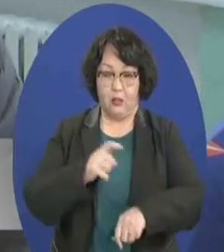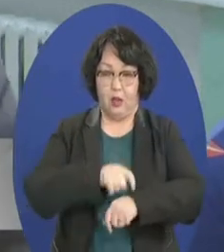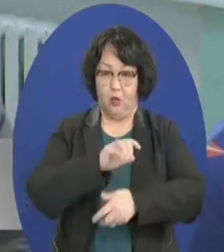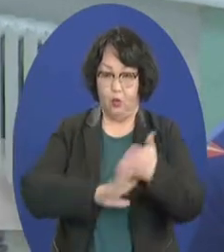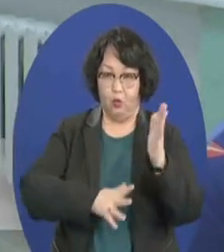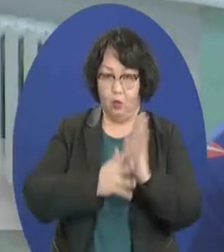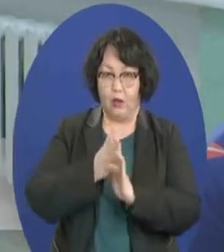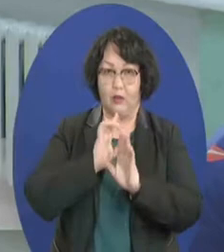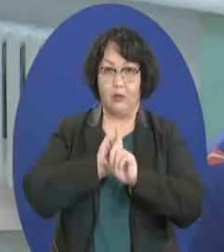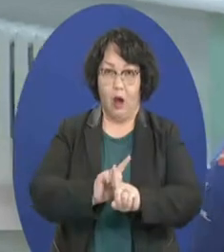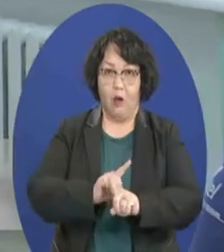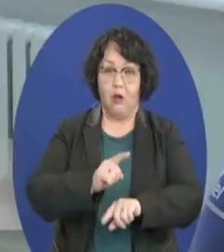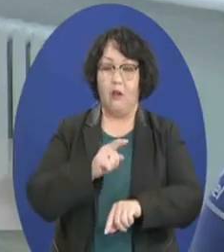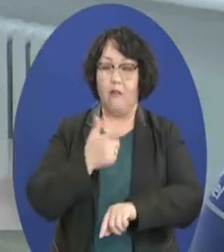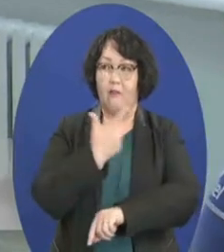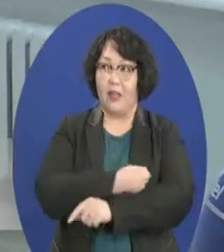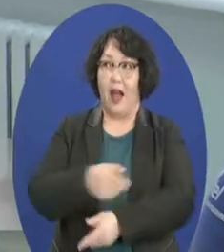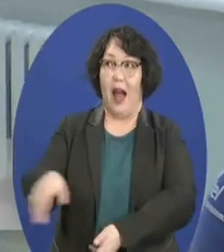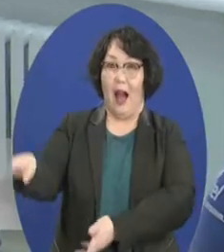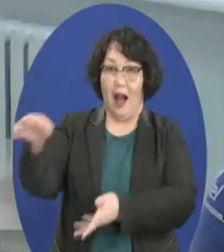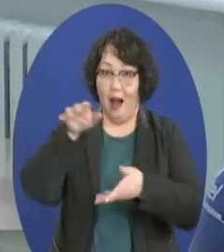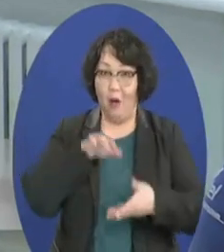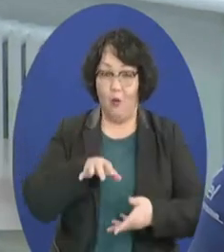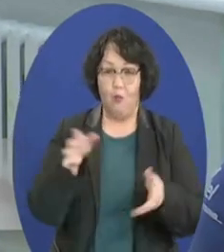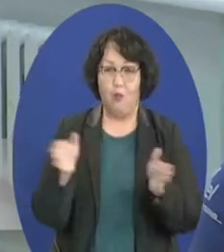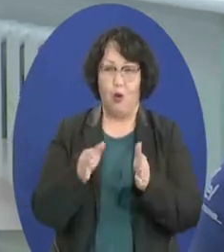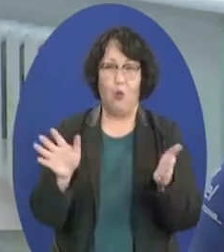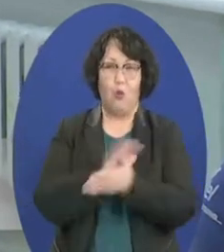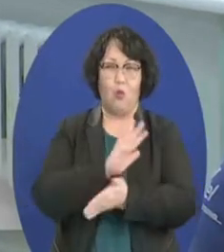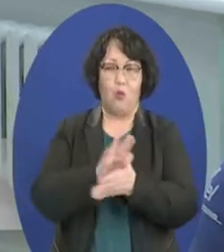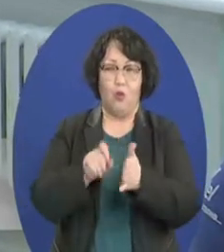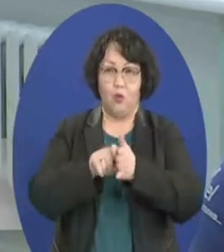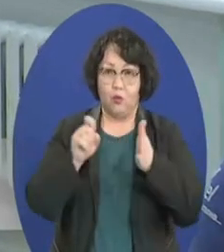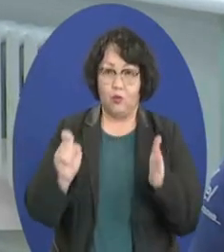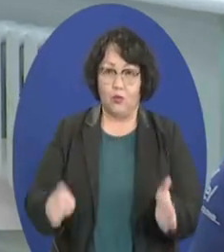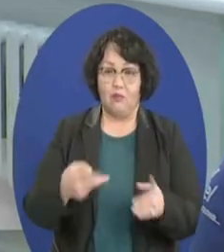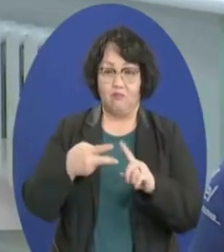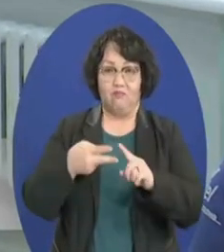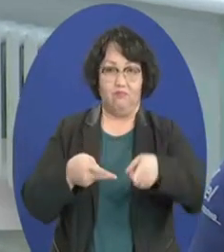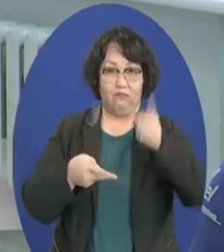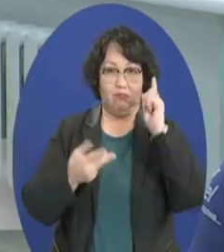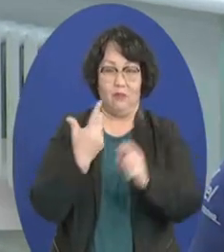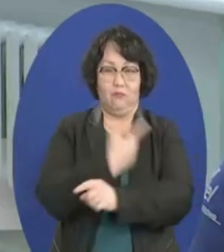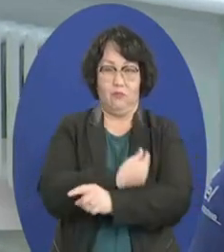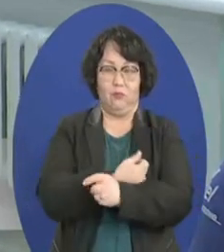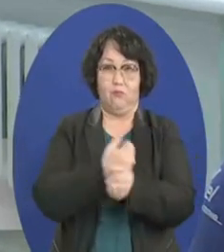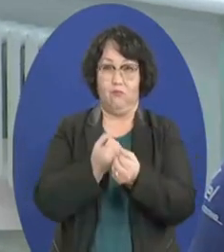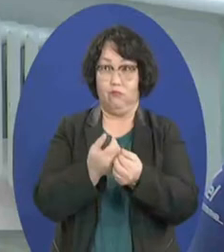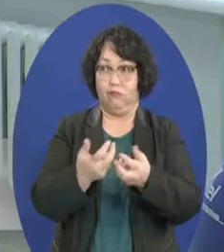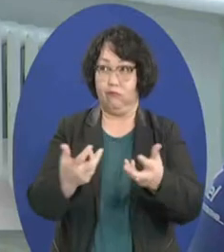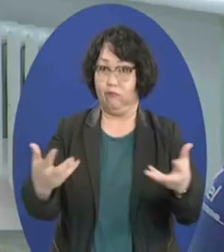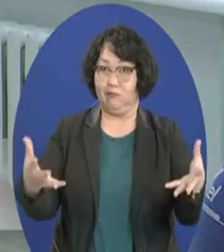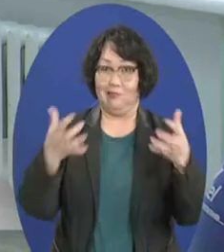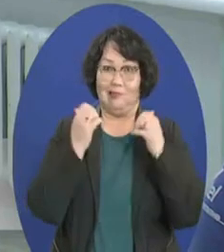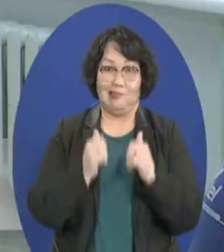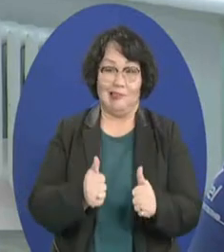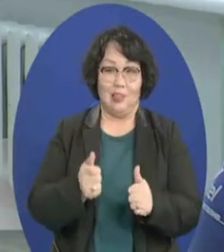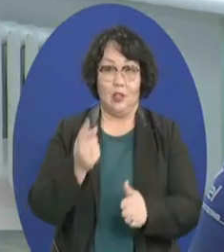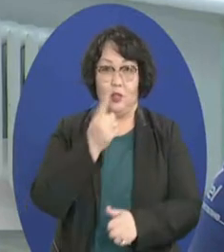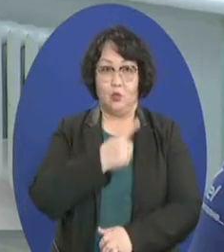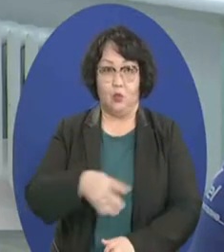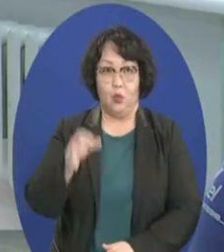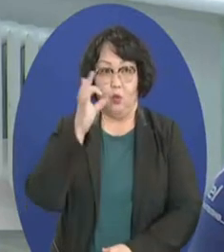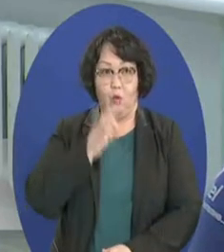график тодорхой байгаа үед аль болохоор богино хугацаанд нэгдүгээр тунд хамрагдаж байгаа хүмүүс аль болохоор олон байх тусам нэг өөрөлд 100% одоо